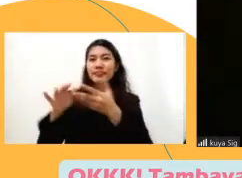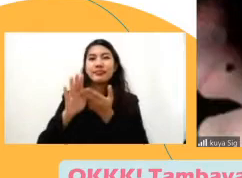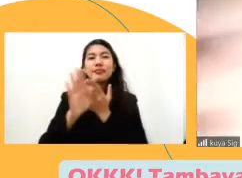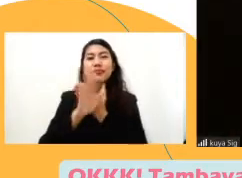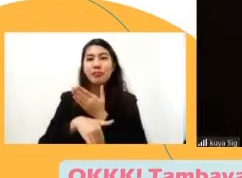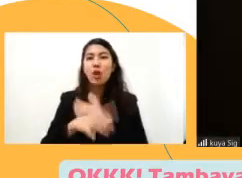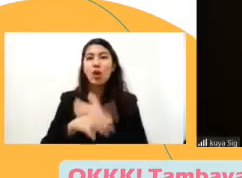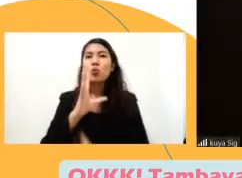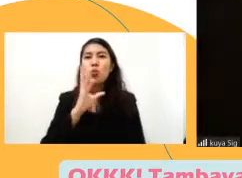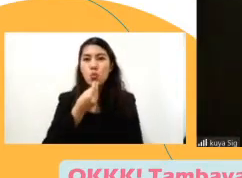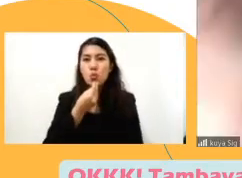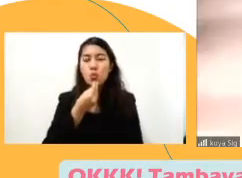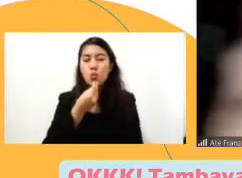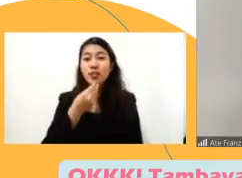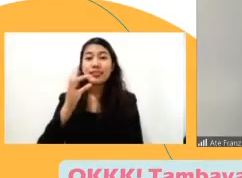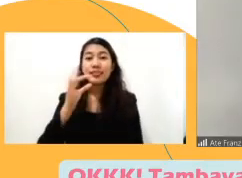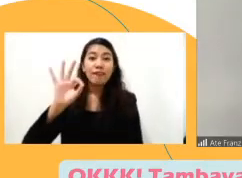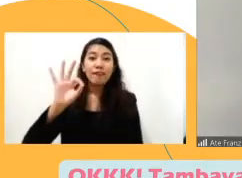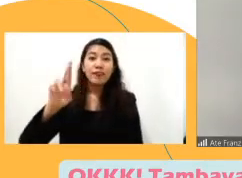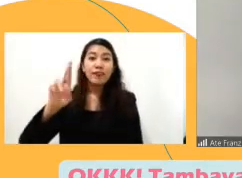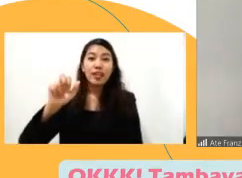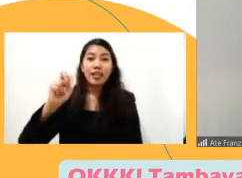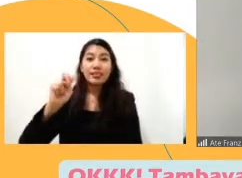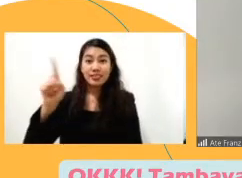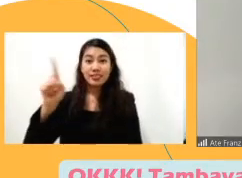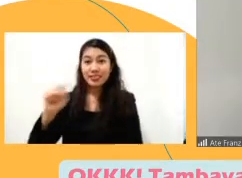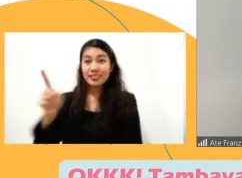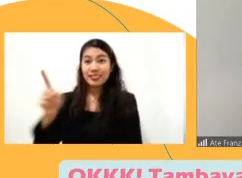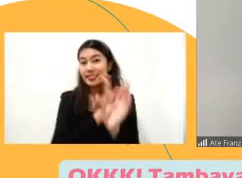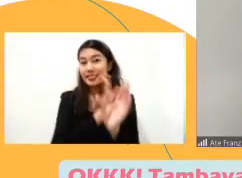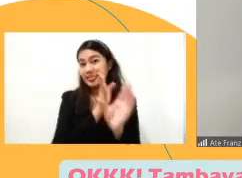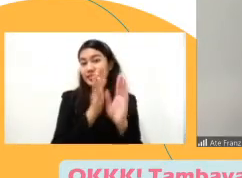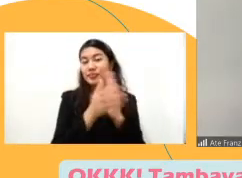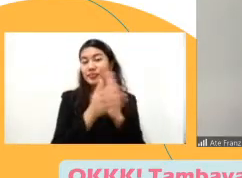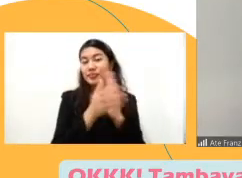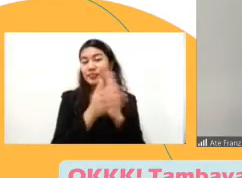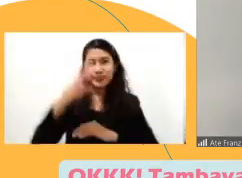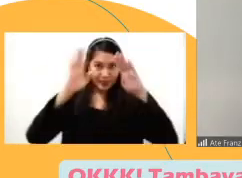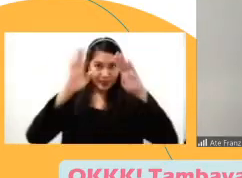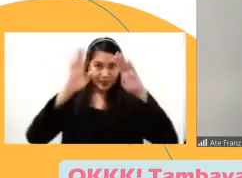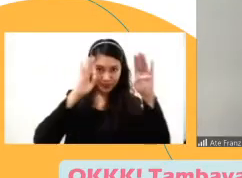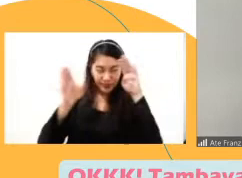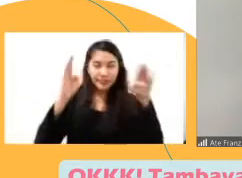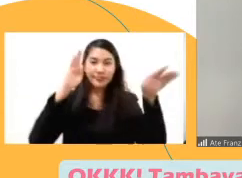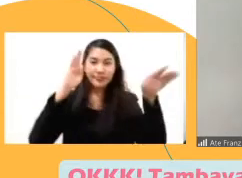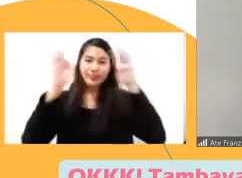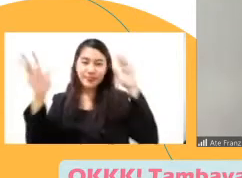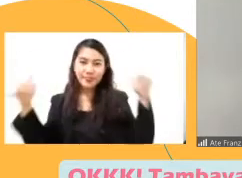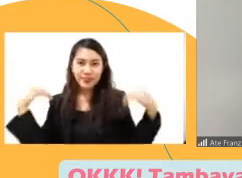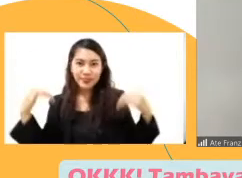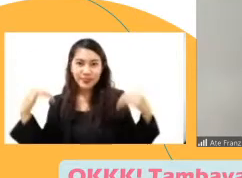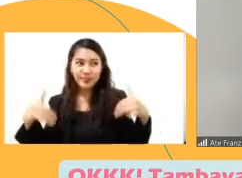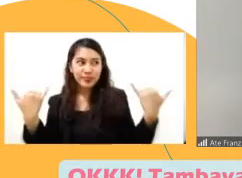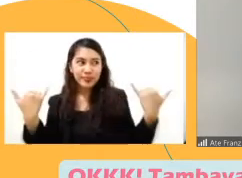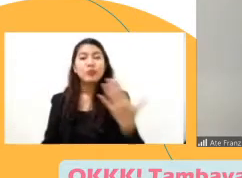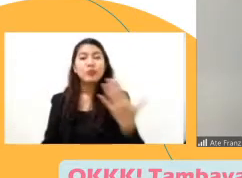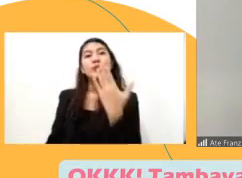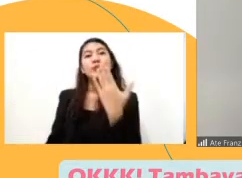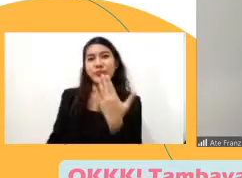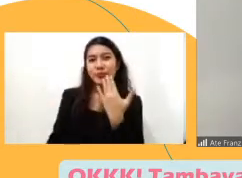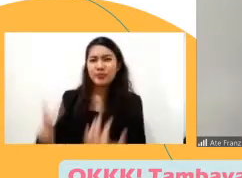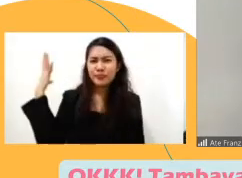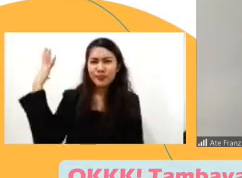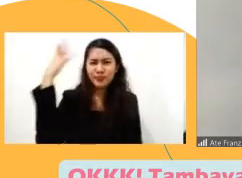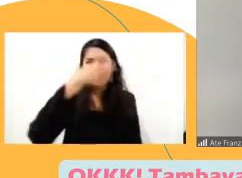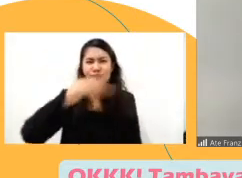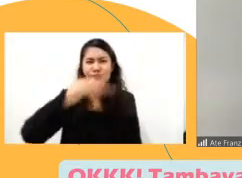Franz! Hello, mga katambayers! Hello, Kuya Sig! And salamat no, sa napakagandang activity,